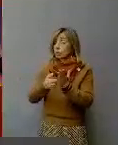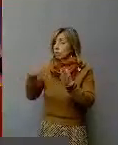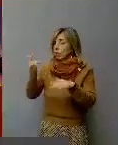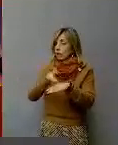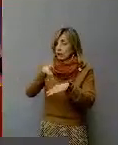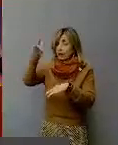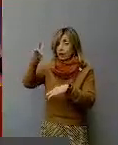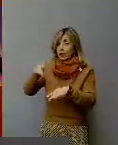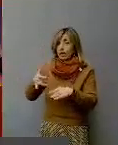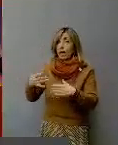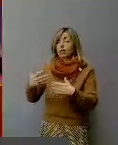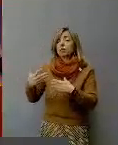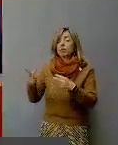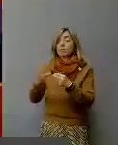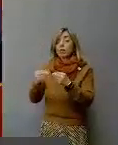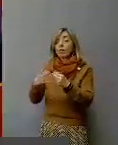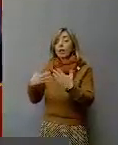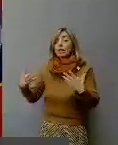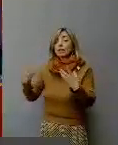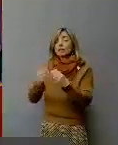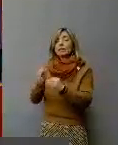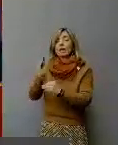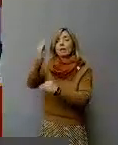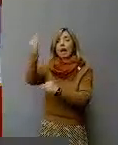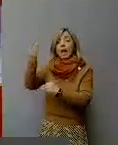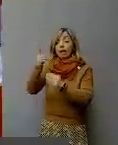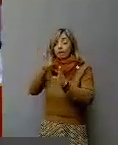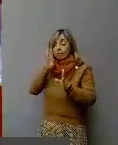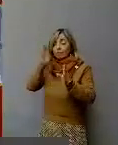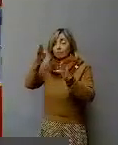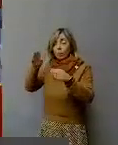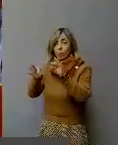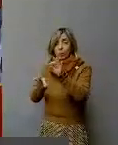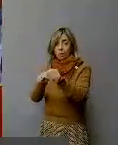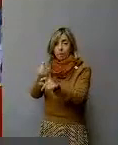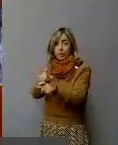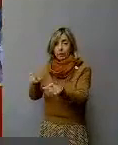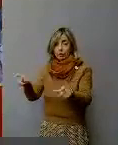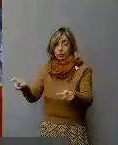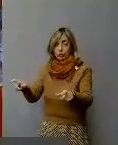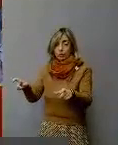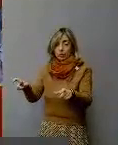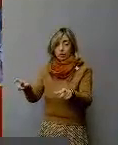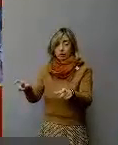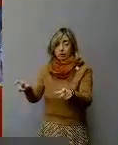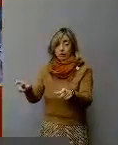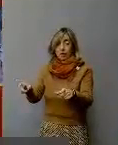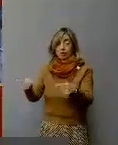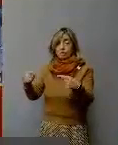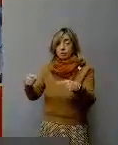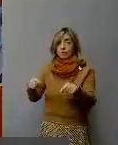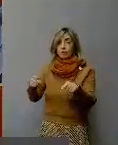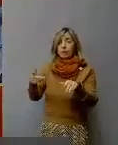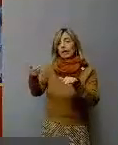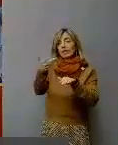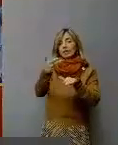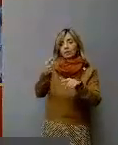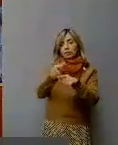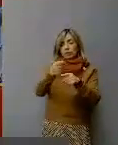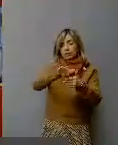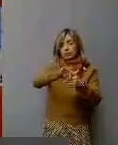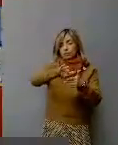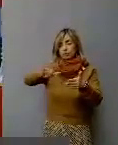si occupano di queste persone e quindi li toglierei proprio dalle tue del dl dei servizi che si vanno a